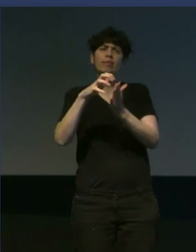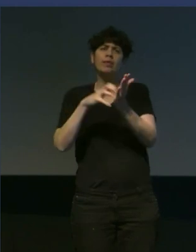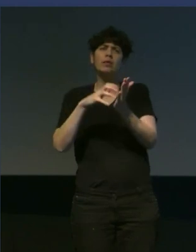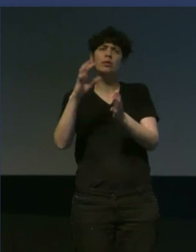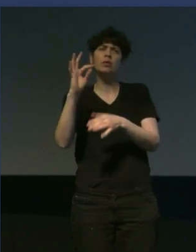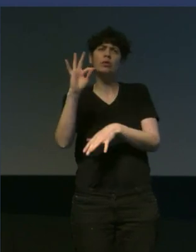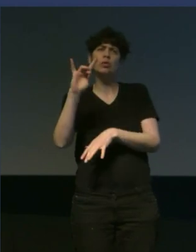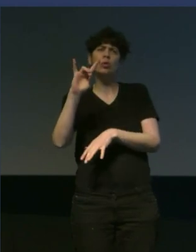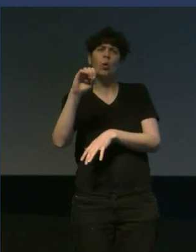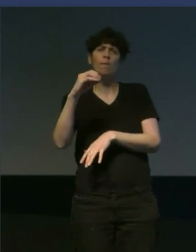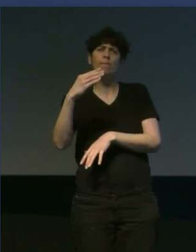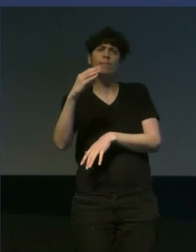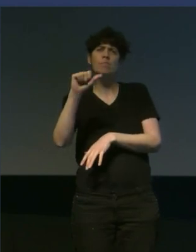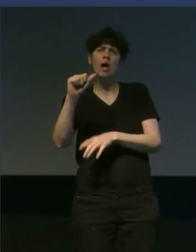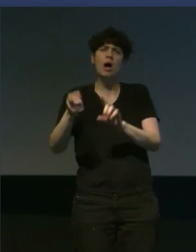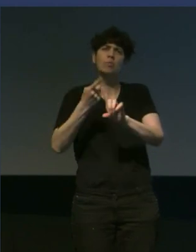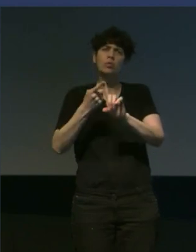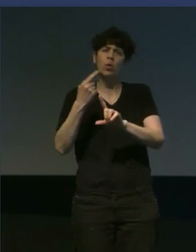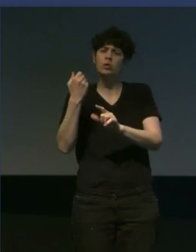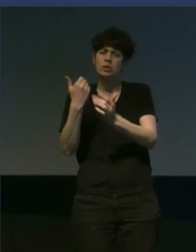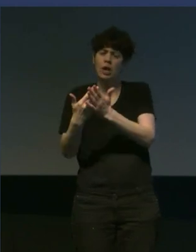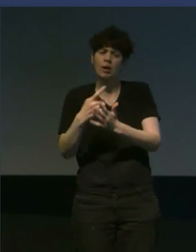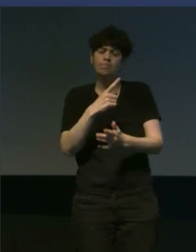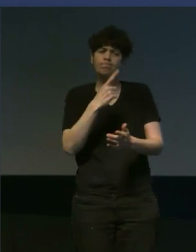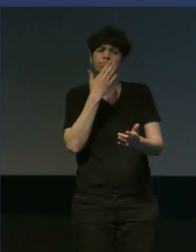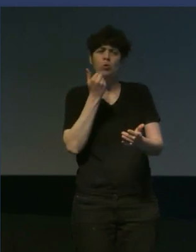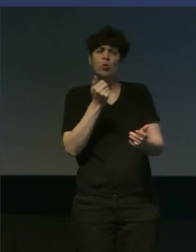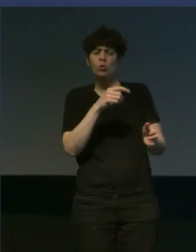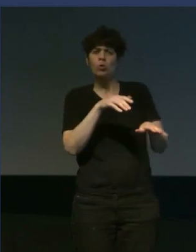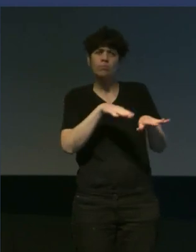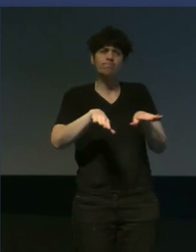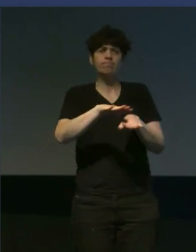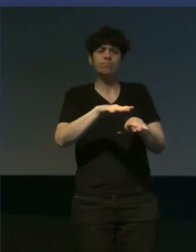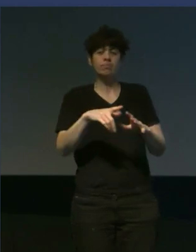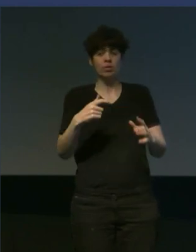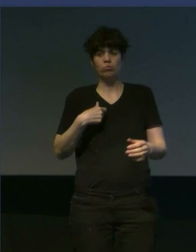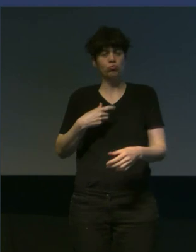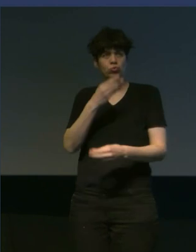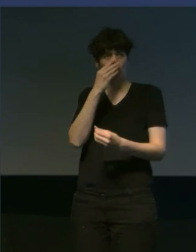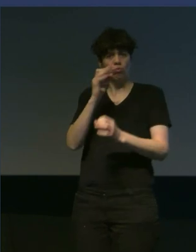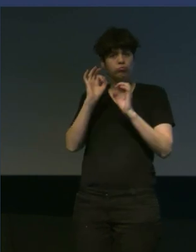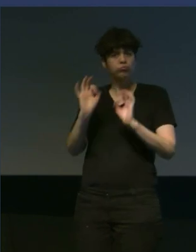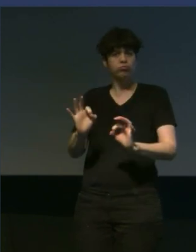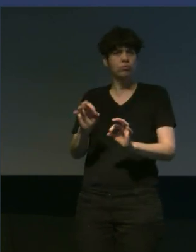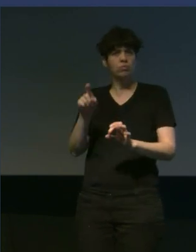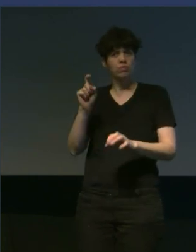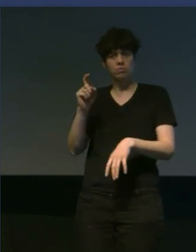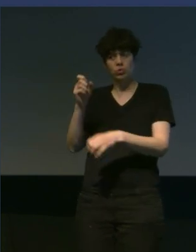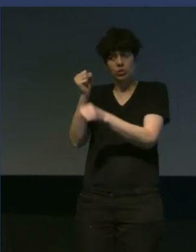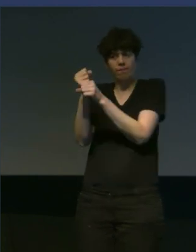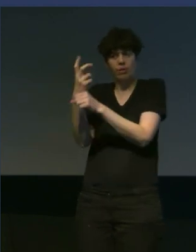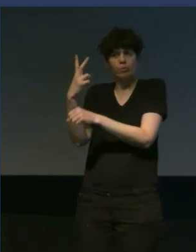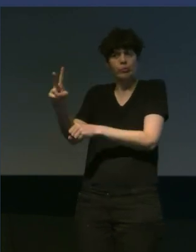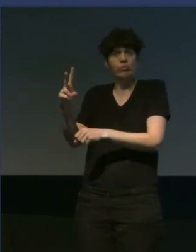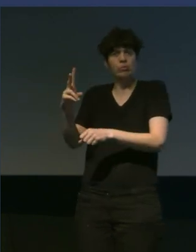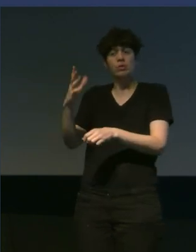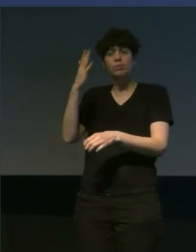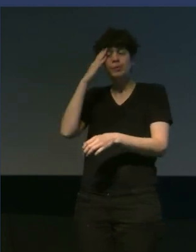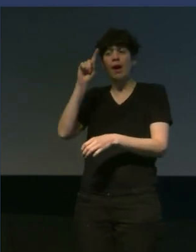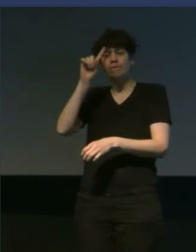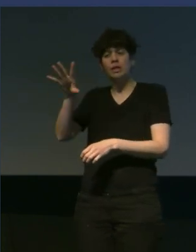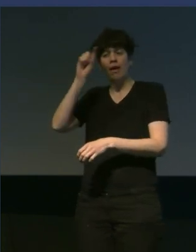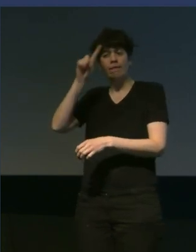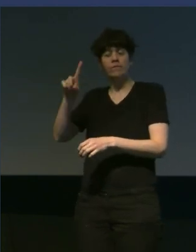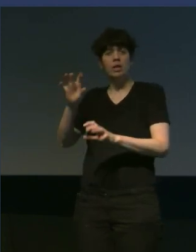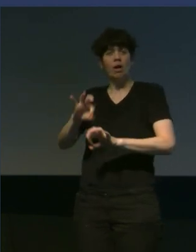pour moi, en fait, c'est normal. C'est juste leur rendre la monnaie de leur pied, c'est leur travail. Donc, s'il n'y avait pas eu leur retour, ça n'aurait pas eu